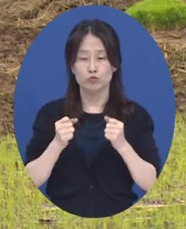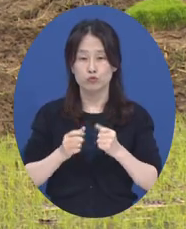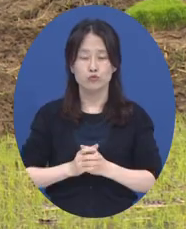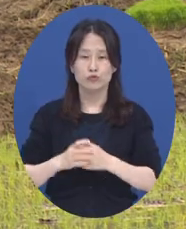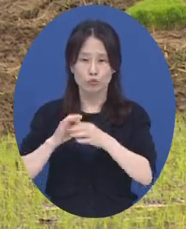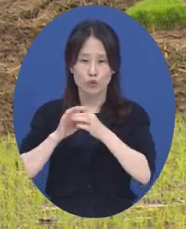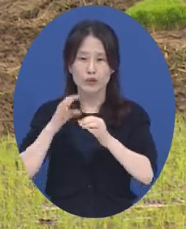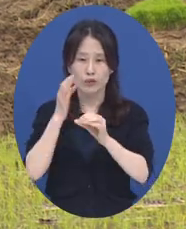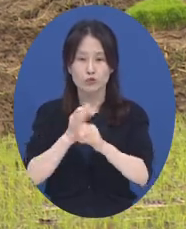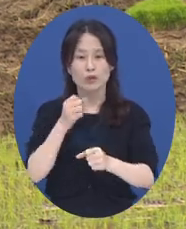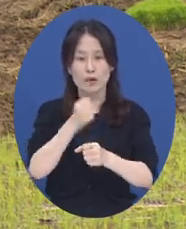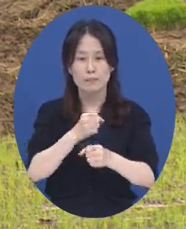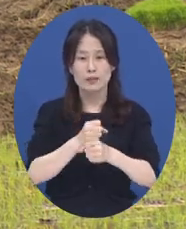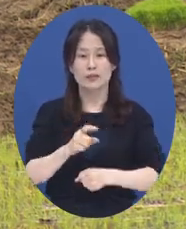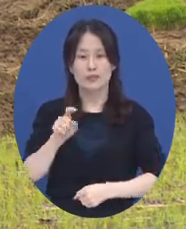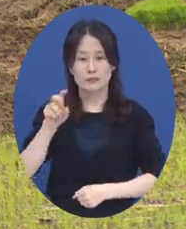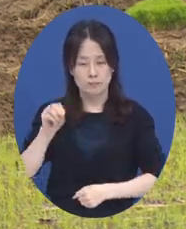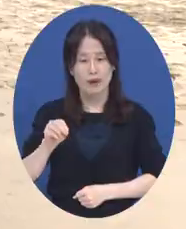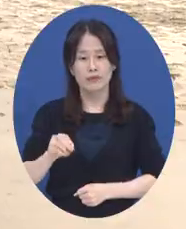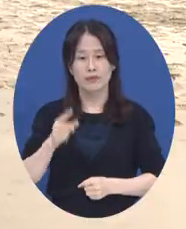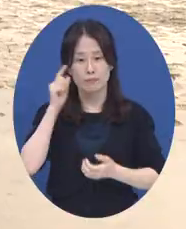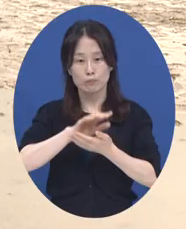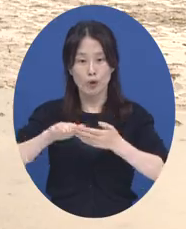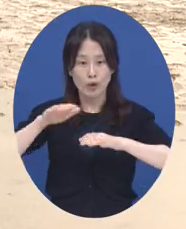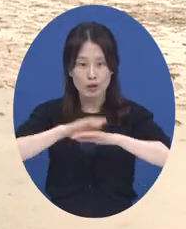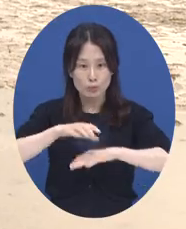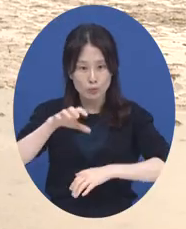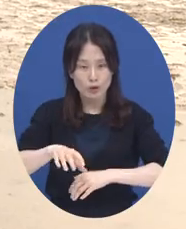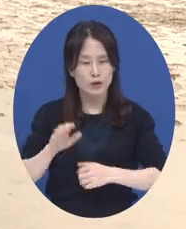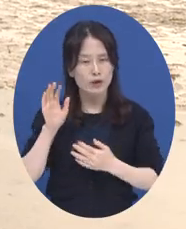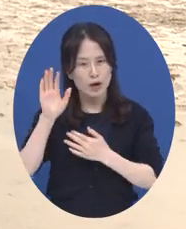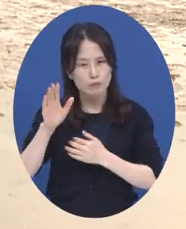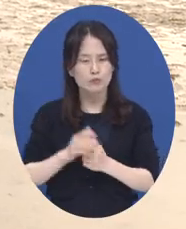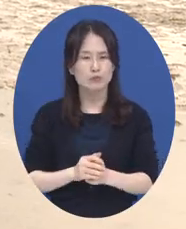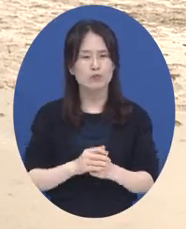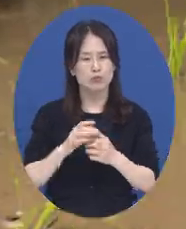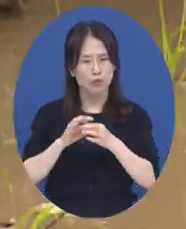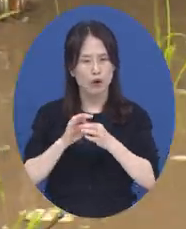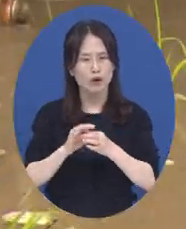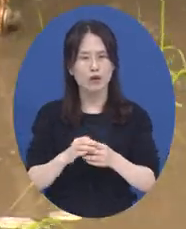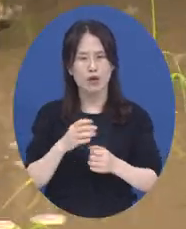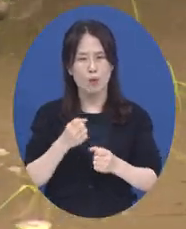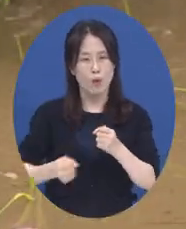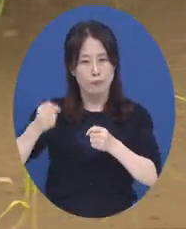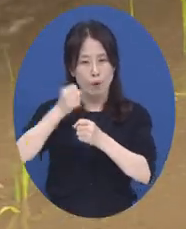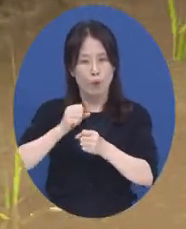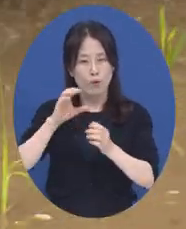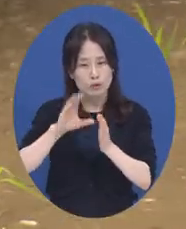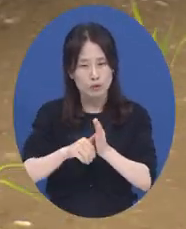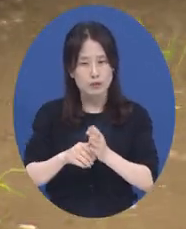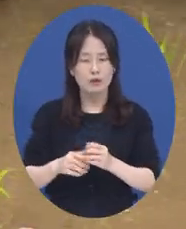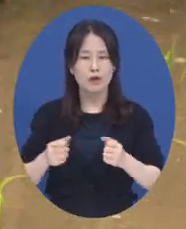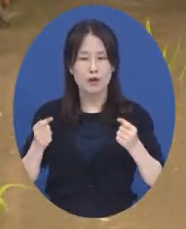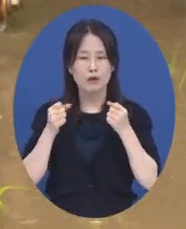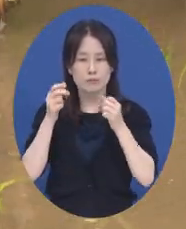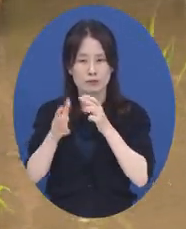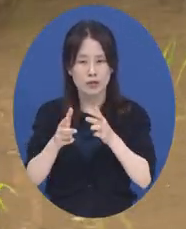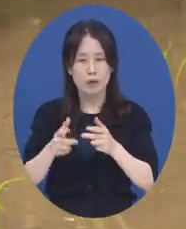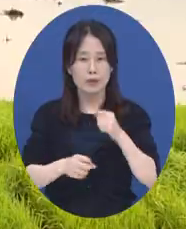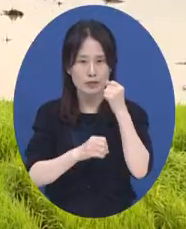조정된 10만여 제곱미터 에 평화 농장 주 국왕의 완 하실 남북 농업교육 협력 사업의 기반이 될